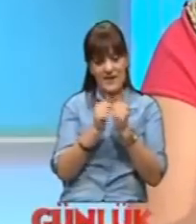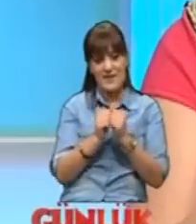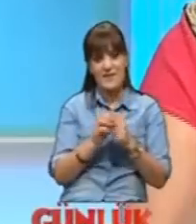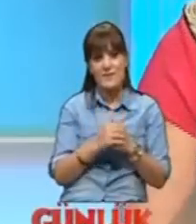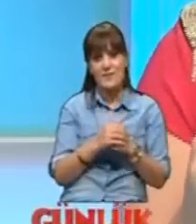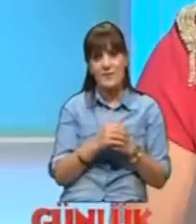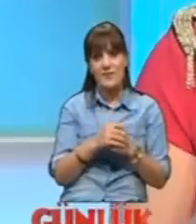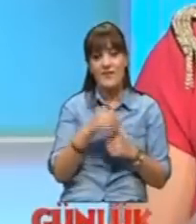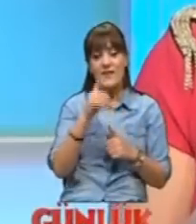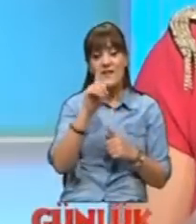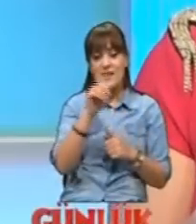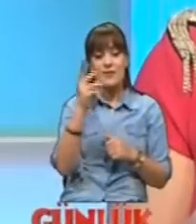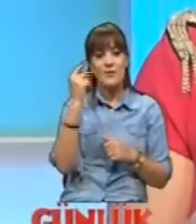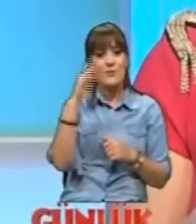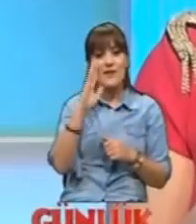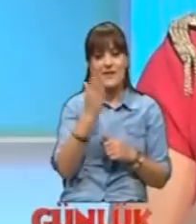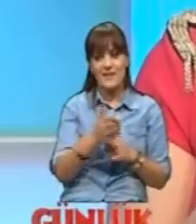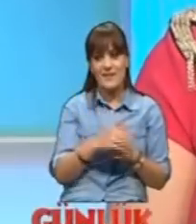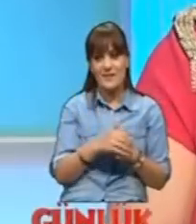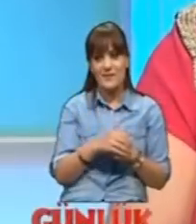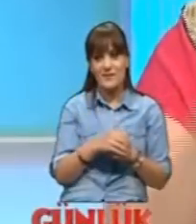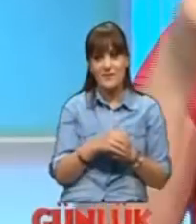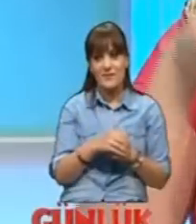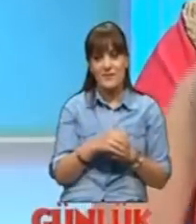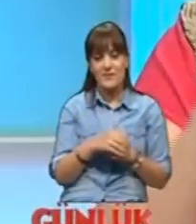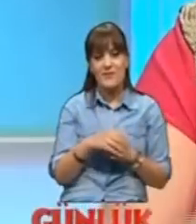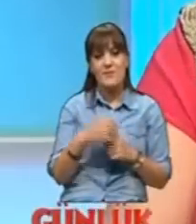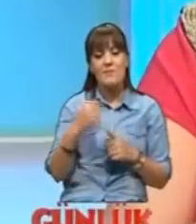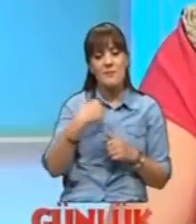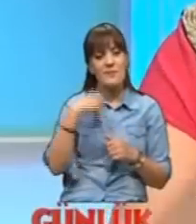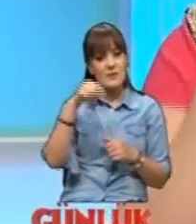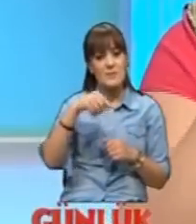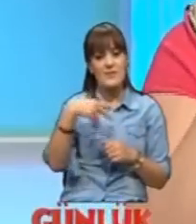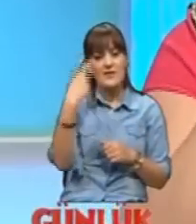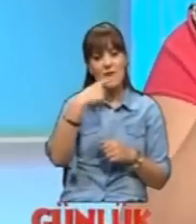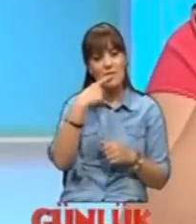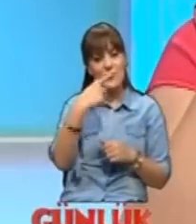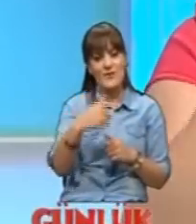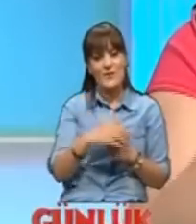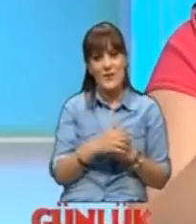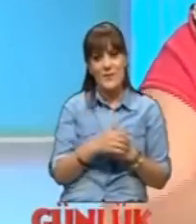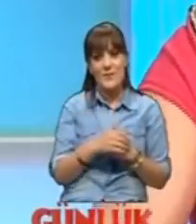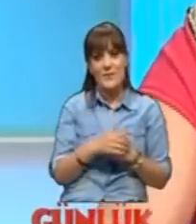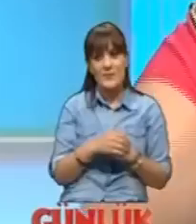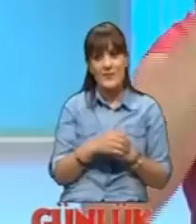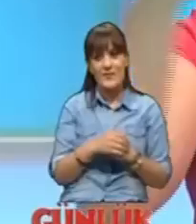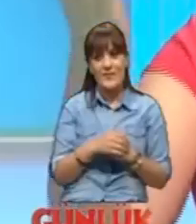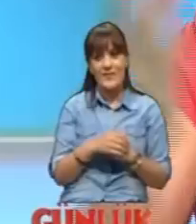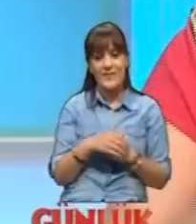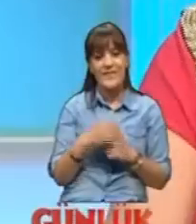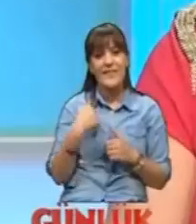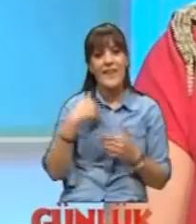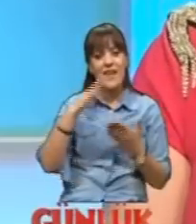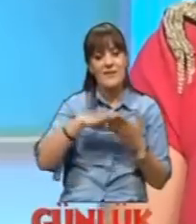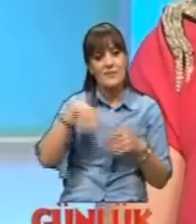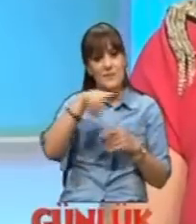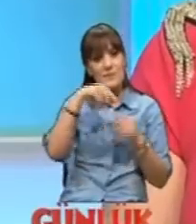birlikteyiz efendim. Sakın unutmayın. Tamam. Ben şimdi şarkı söyleyeceğim.